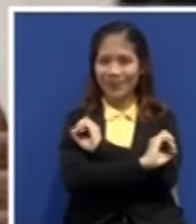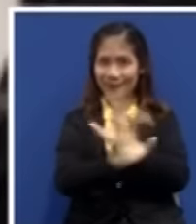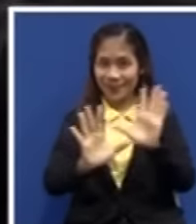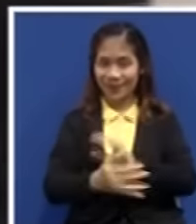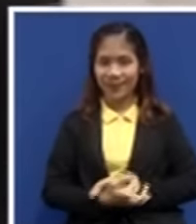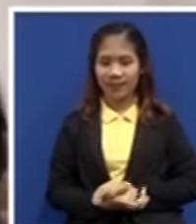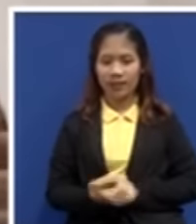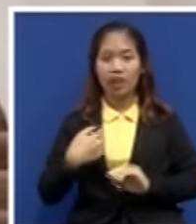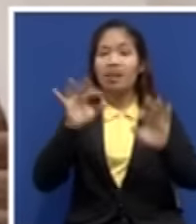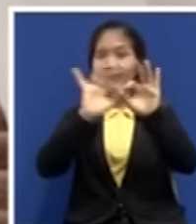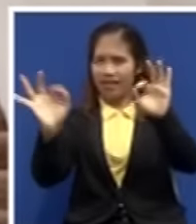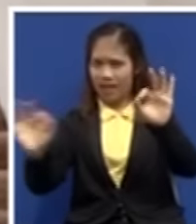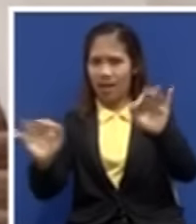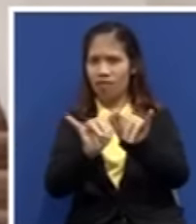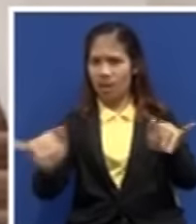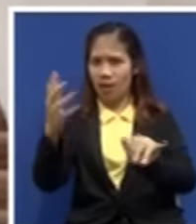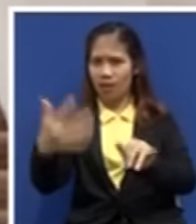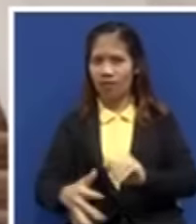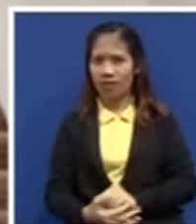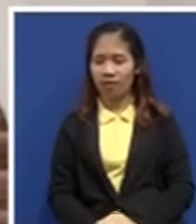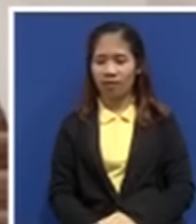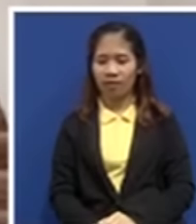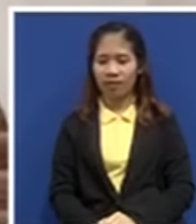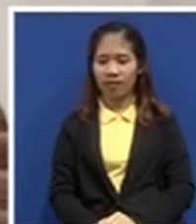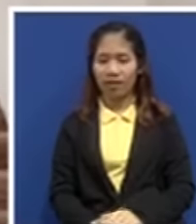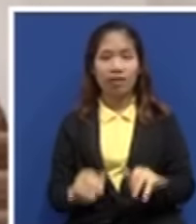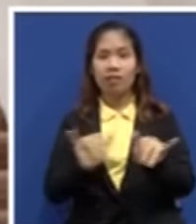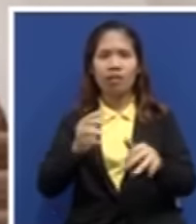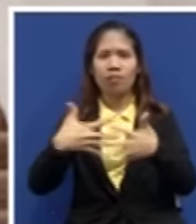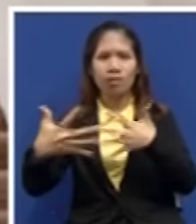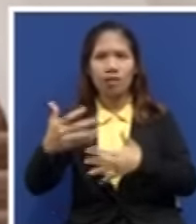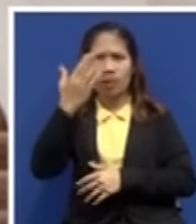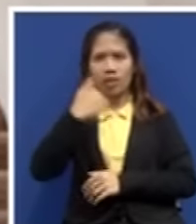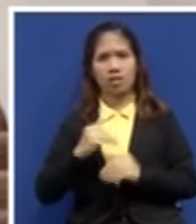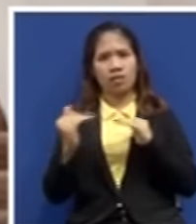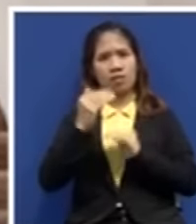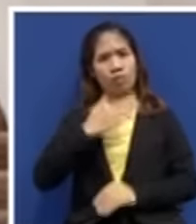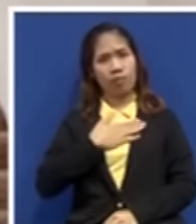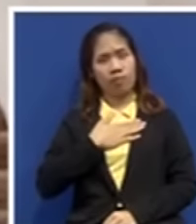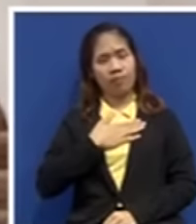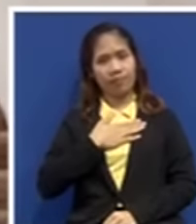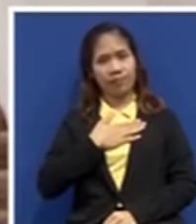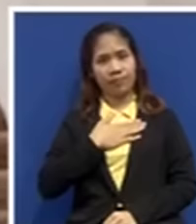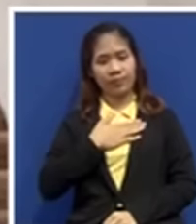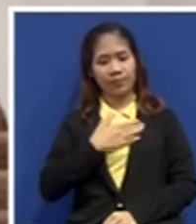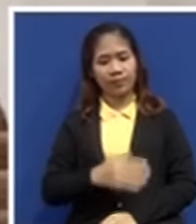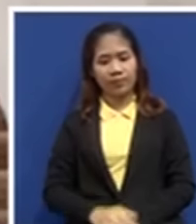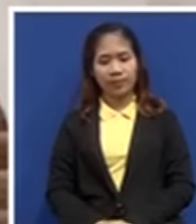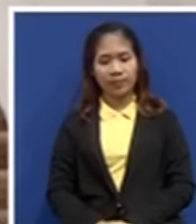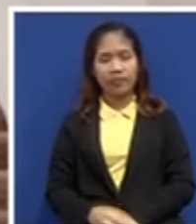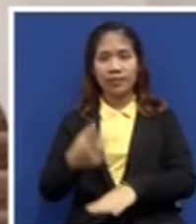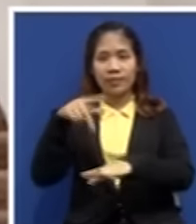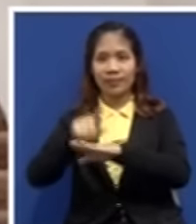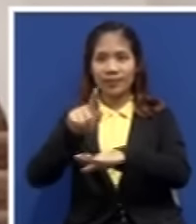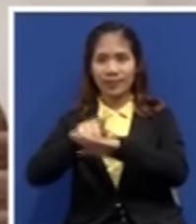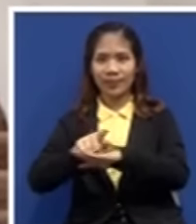ไปแล้วท่านประธานครับยาวไปแล้วครับ ครับ ครับถ้าหากว่าไม่ยาวไม่ยาวผมมีสิทธิ์พูดอยู่นะครับ พอแล้วครับ ท่านประธานครับ ไม่อนุญาต